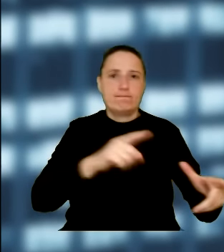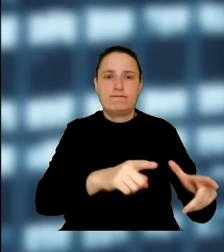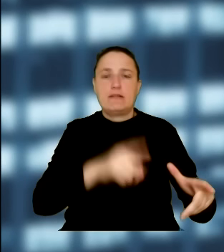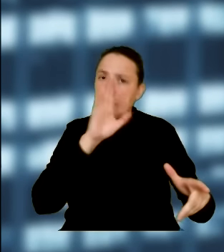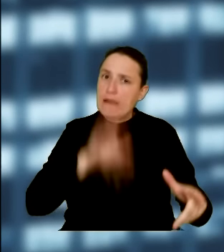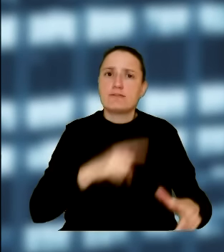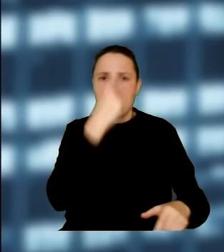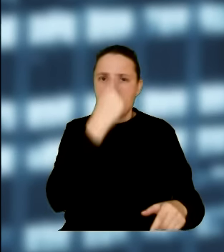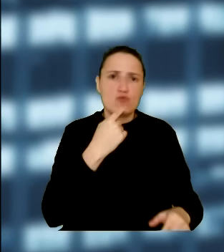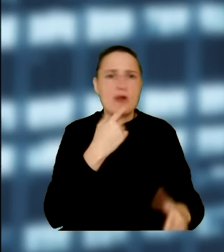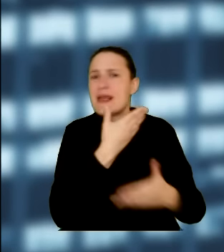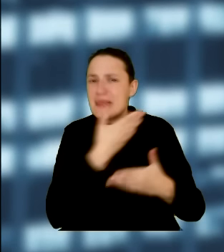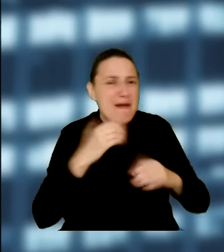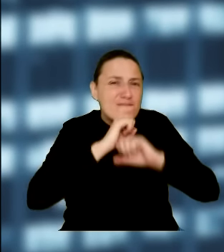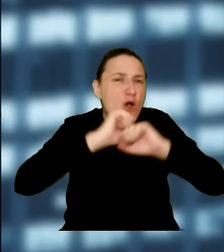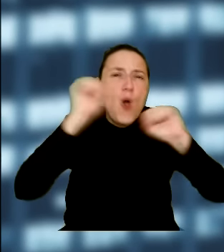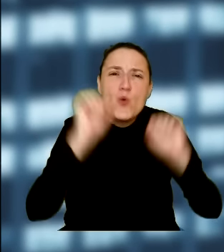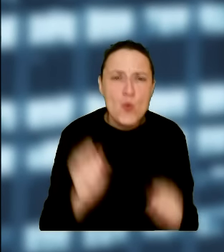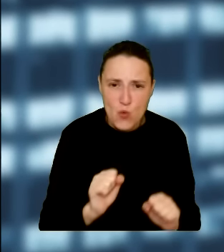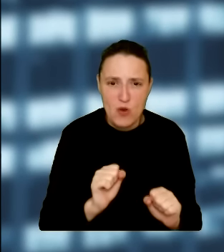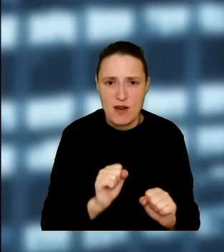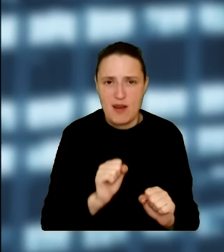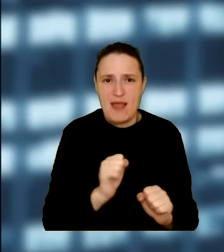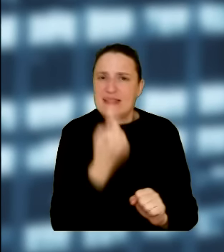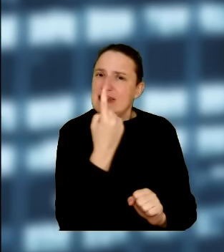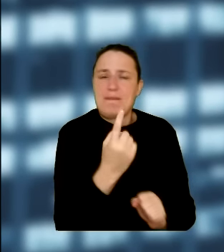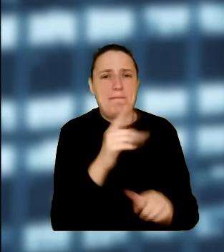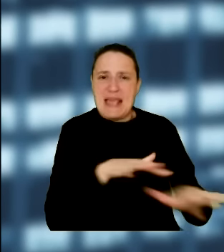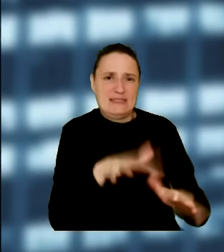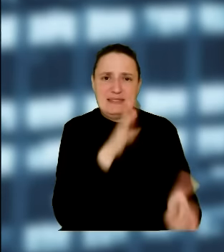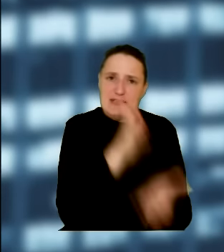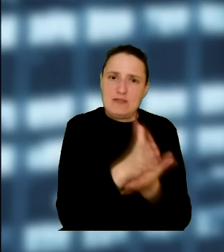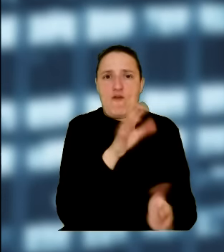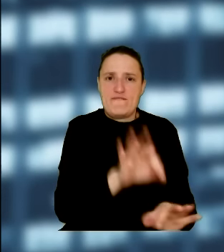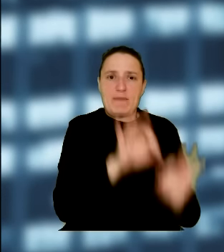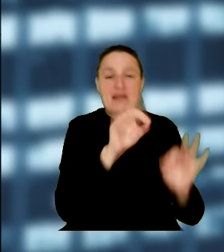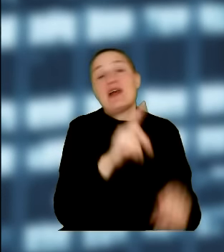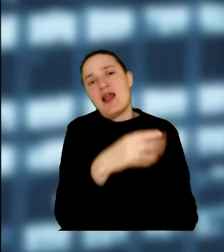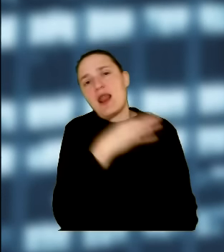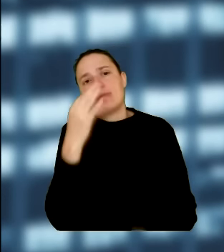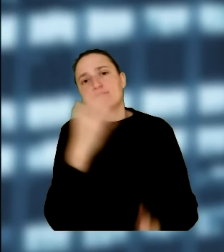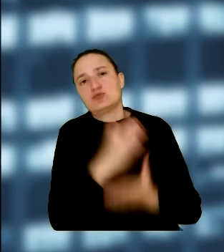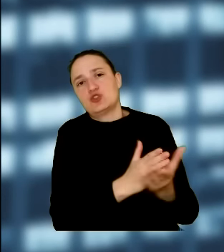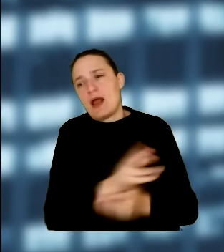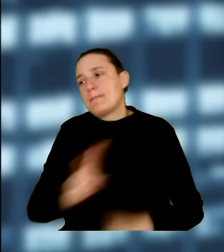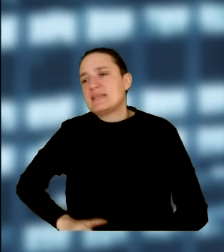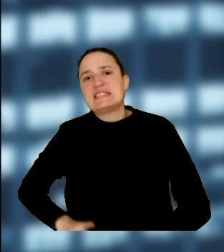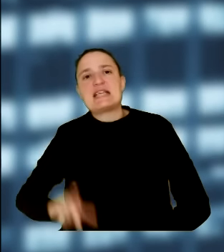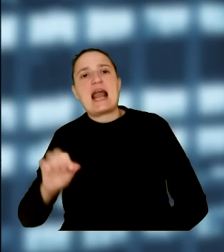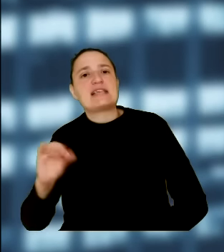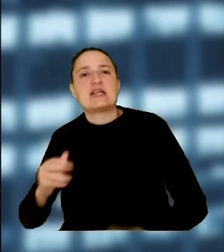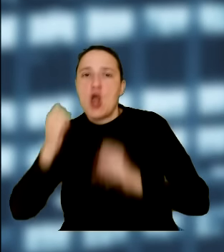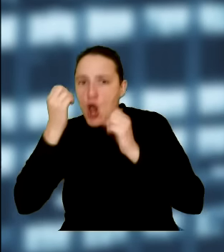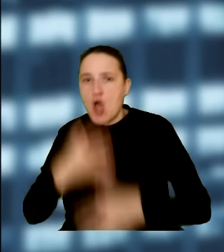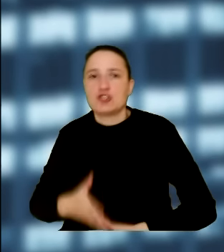Portugalczycy nie mają na razie nic poza wybraną lokalizacją. Widać jednak, że mają lepszych doradców od ministra Laska, który uparcie twierdzi, że w Polsce, mając w